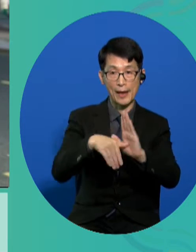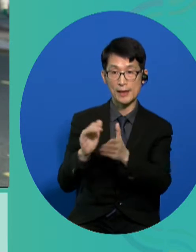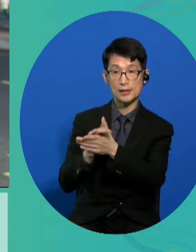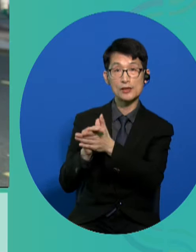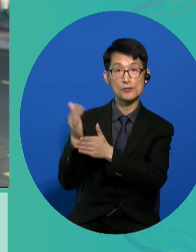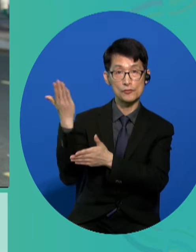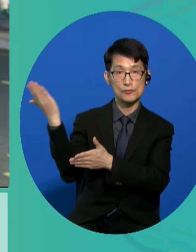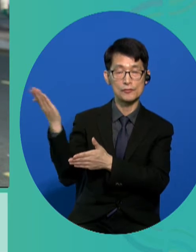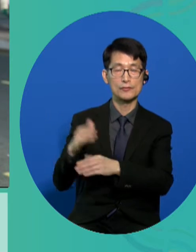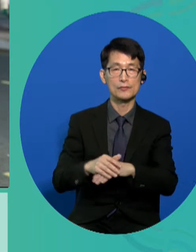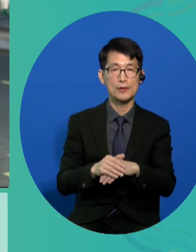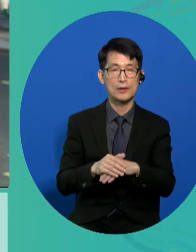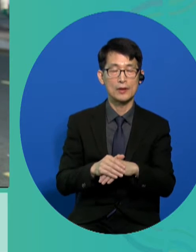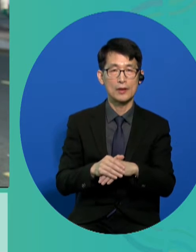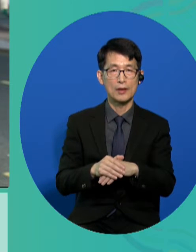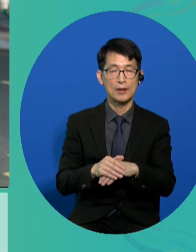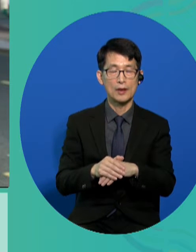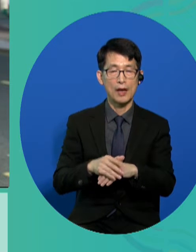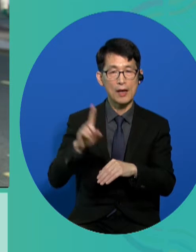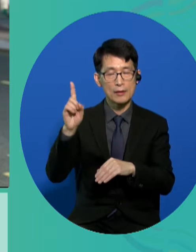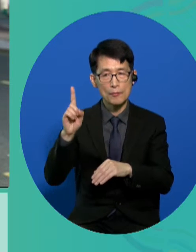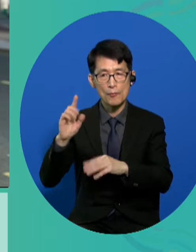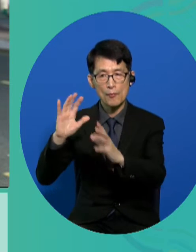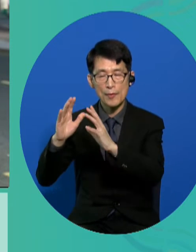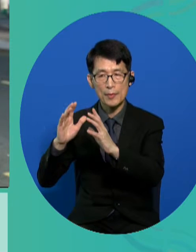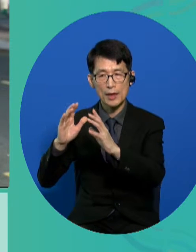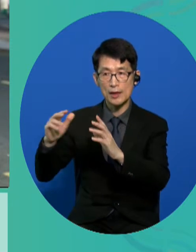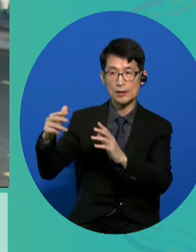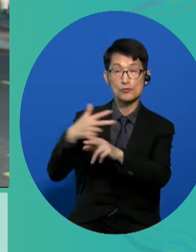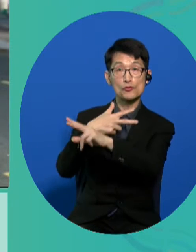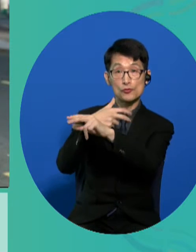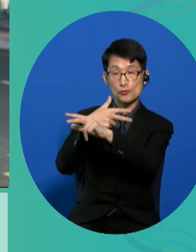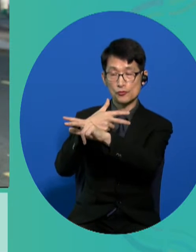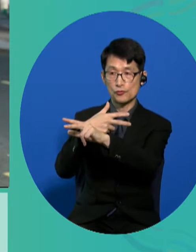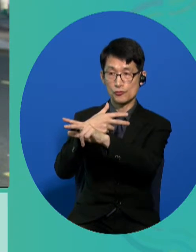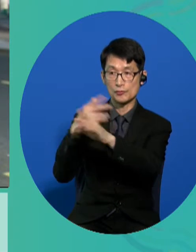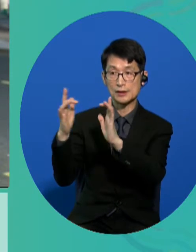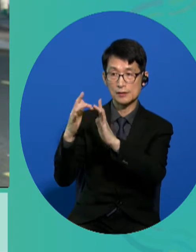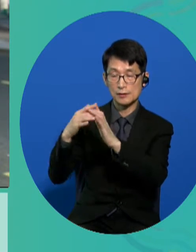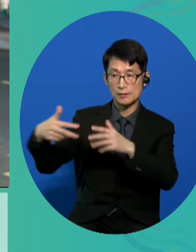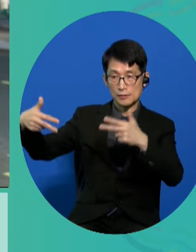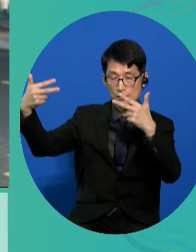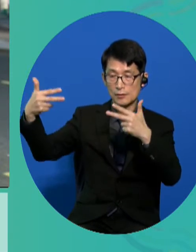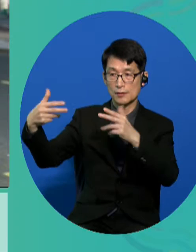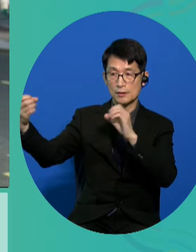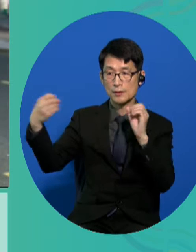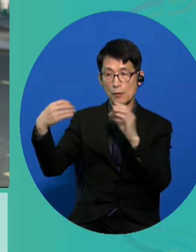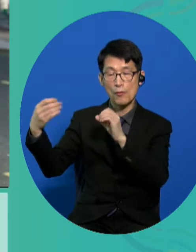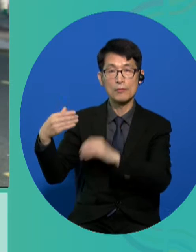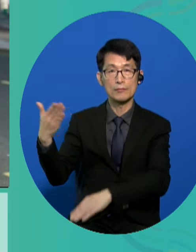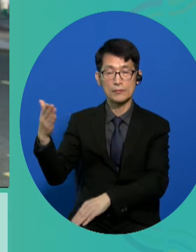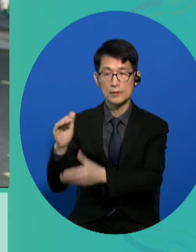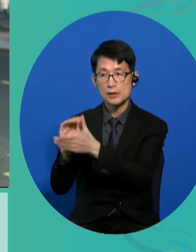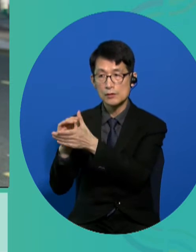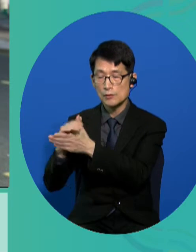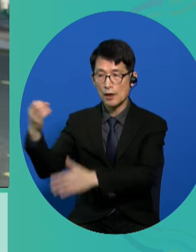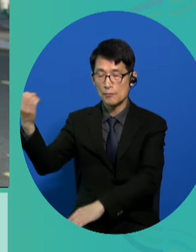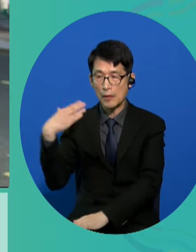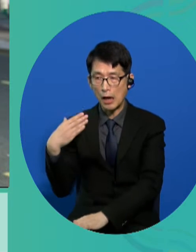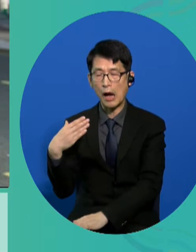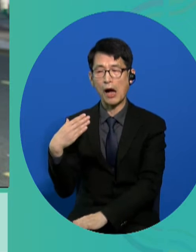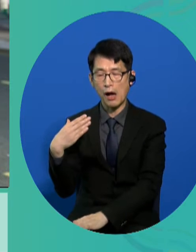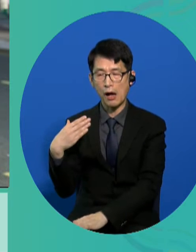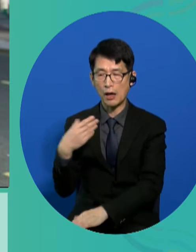친구와 저는 한 패널 토론에서 원격으로 함께 이야기를 나누고 있었습니다. 저는 이 친구가 이때 했던 말을 지난 2년 동안